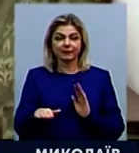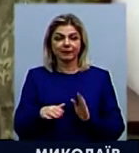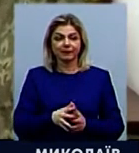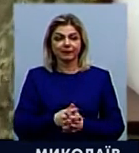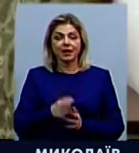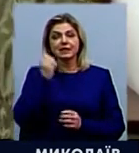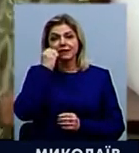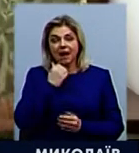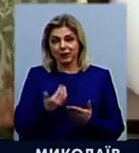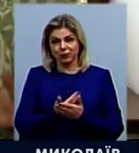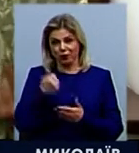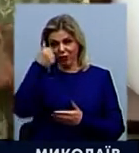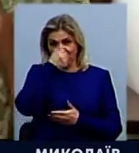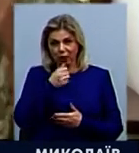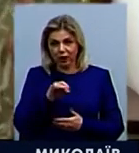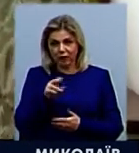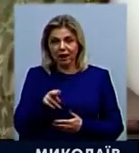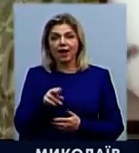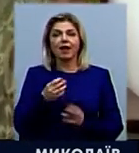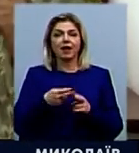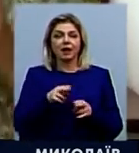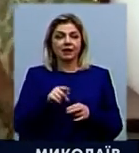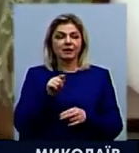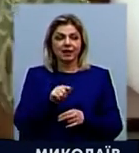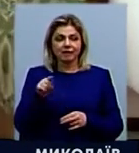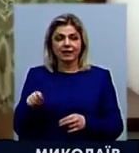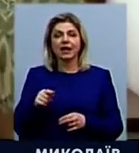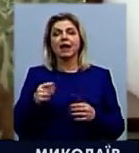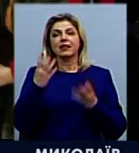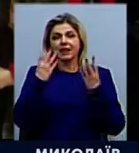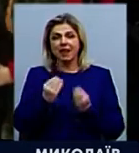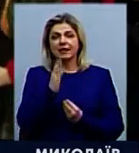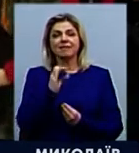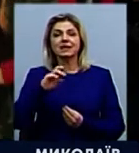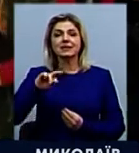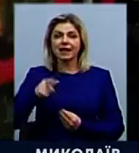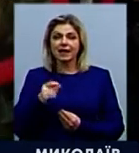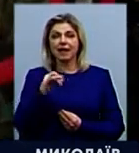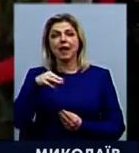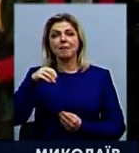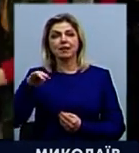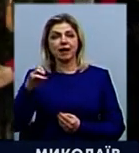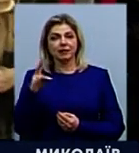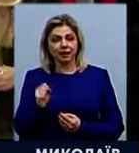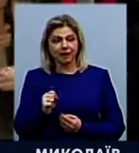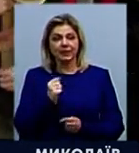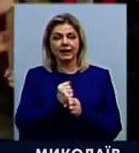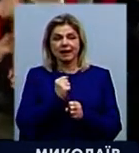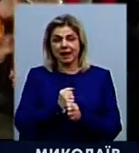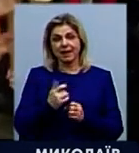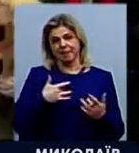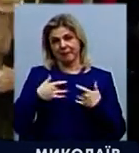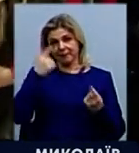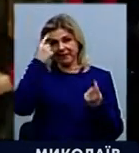Старый Новый год, и басы, и миланка. Діти відтворили різдвяну містерію «Водіння кіз». І